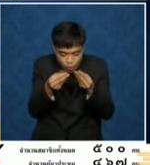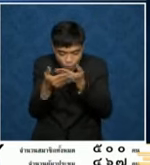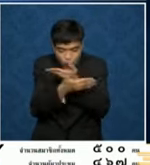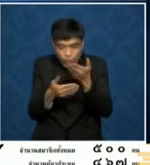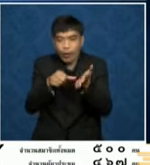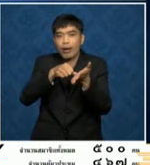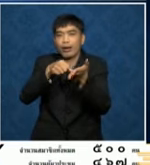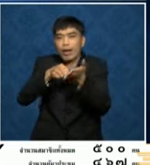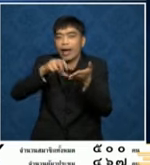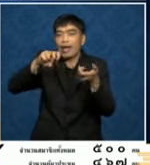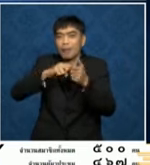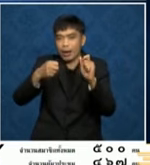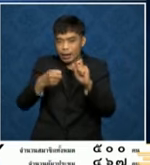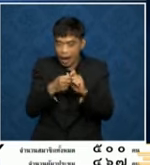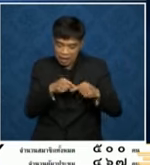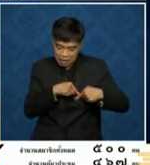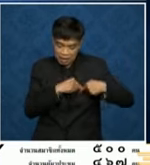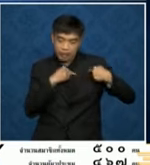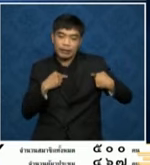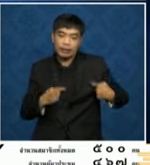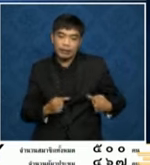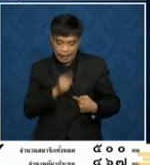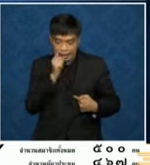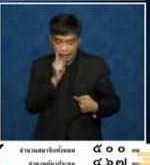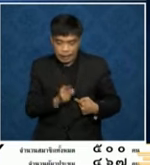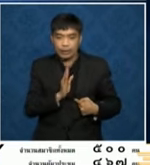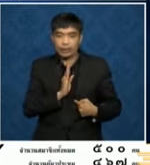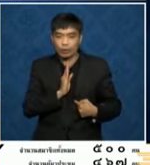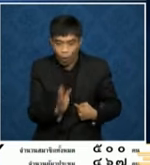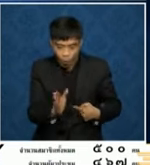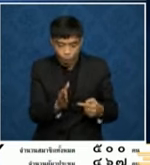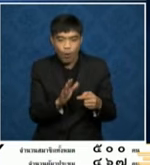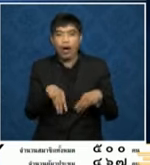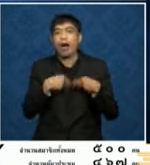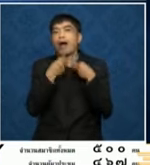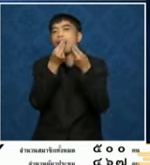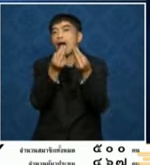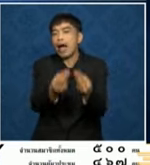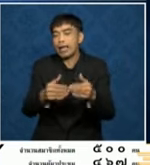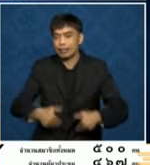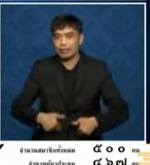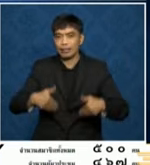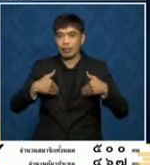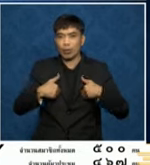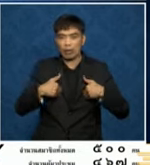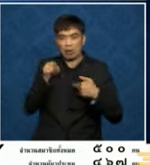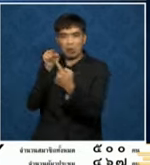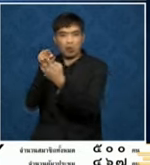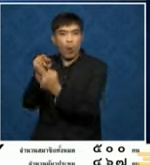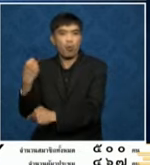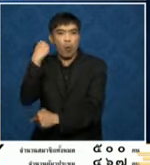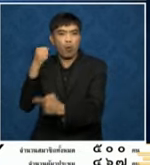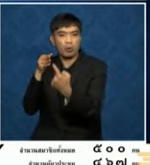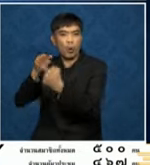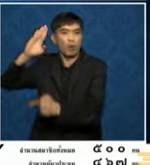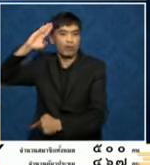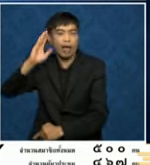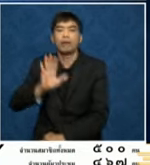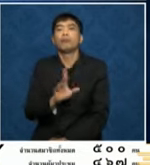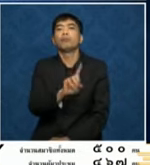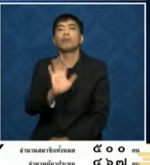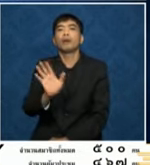านี้ผนวกกับความจริงใจด้วยการคืนความปกติคืนชีวิตที่ไม่ได้อยู่บนความมั่นคงให้กับพวกเขาดังนั้นงบ